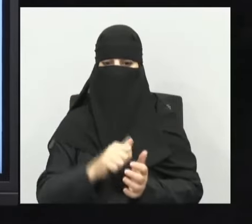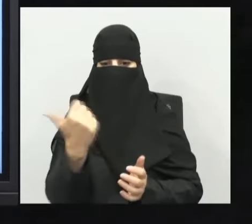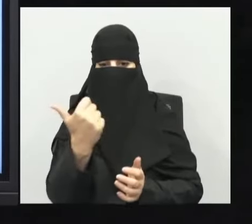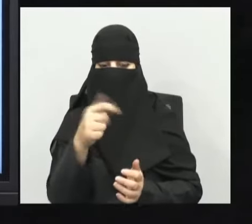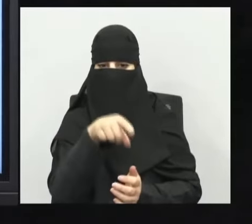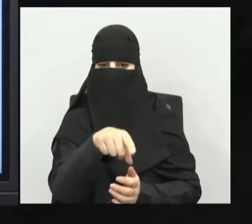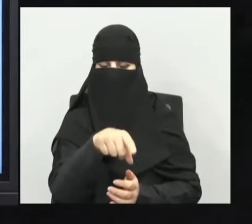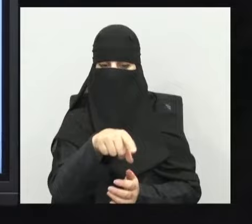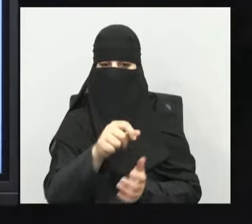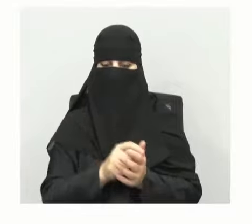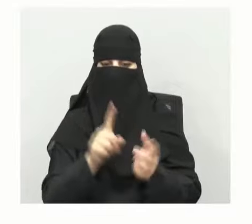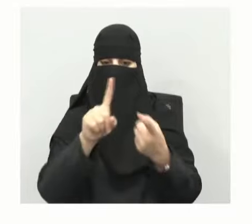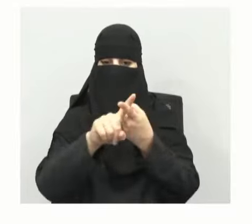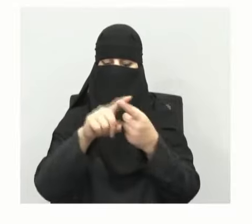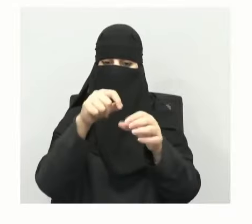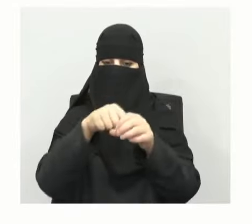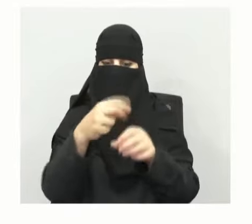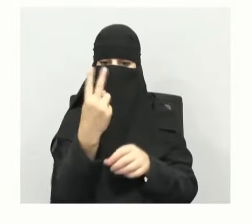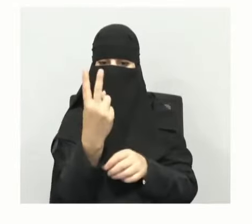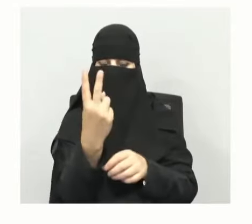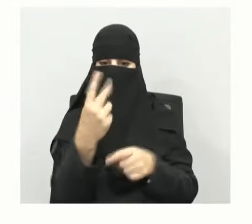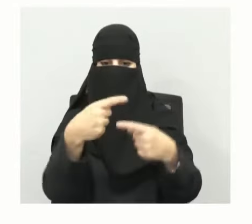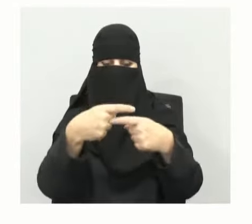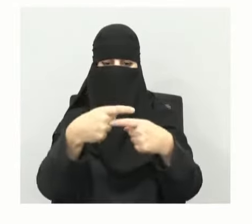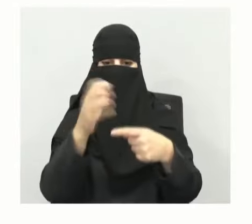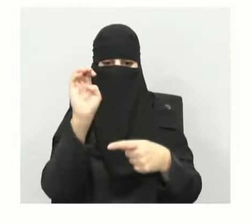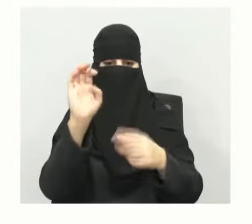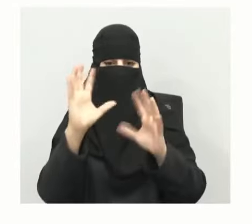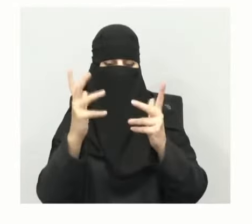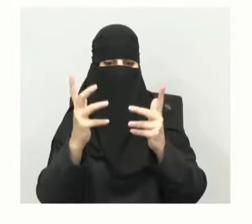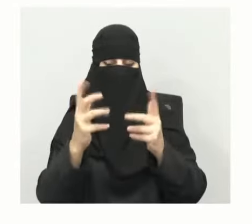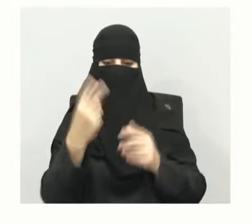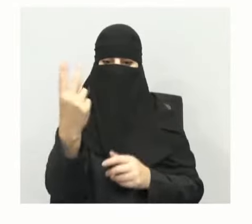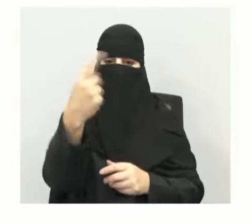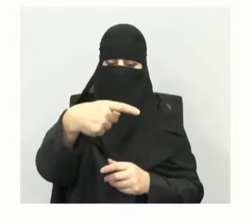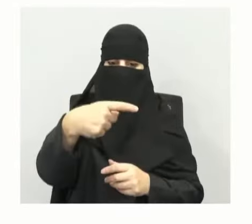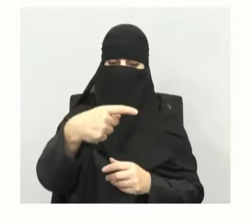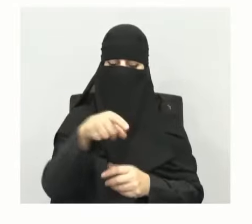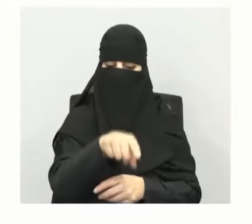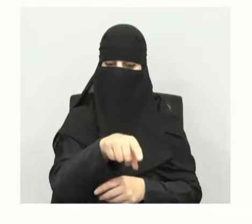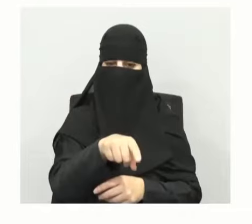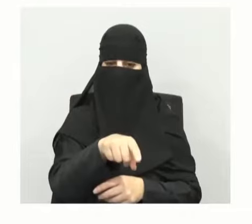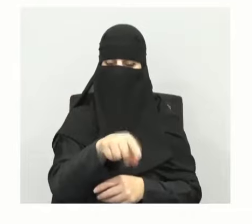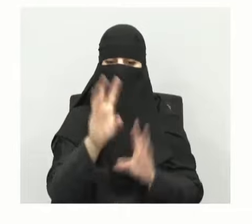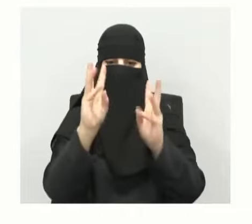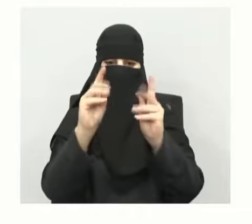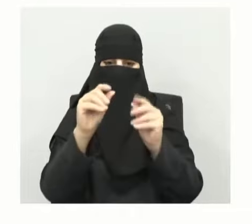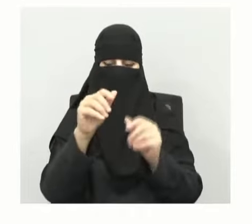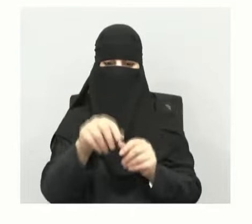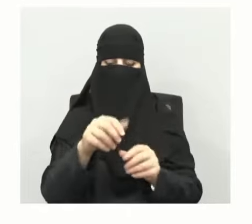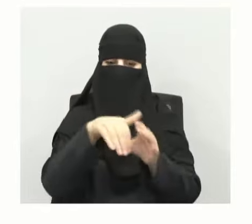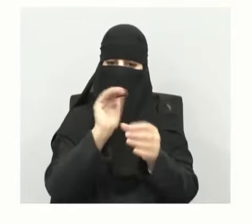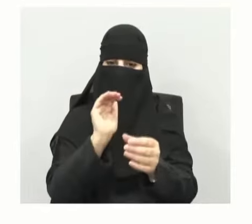سته هذه لو ضربناها في اثنين سيكون الناتج كم 12 وهو العدد الموجود